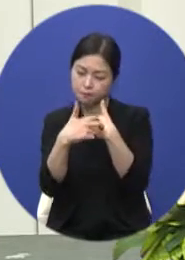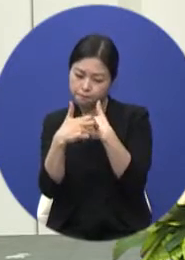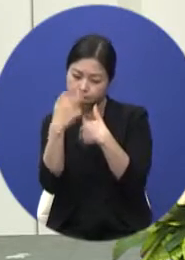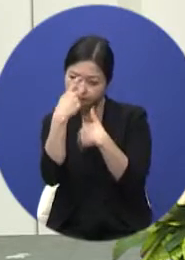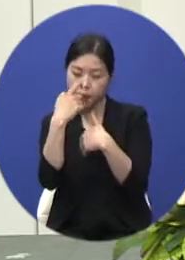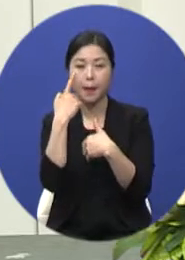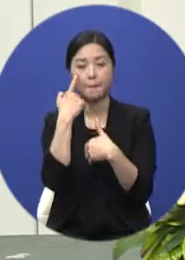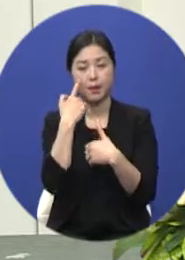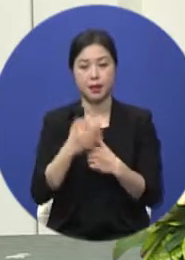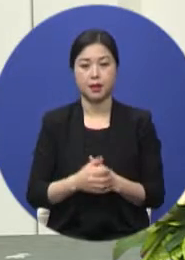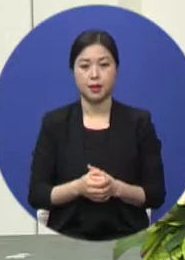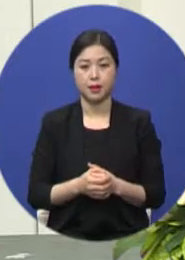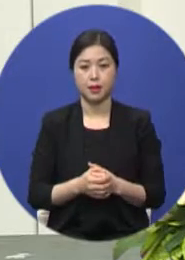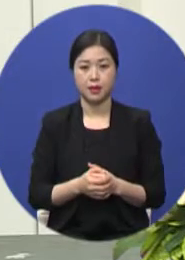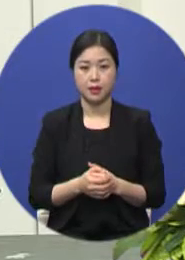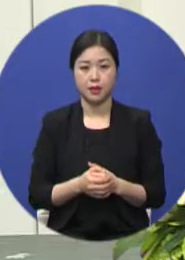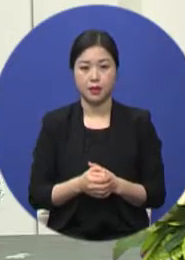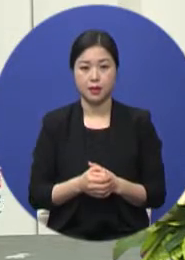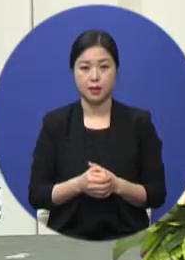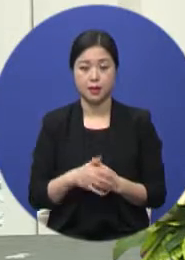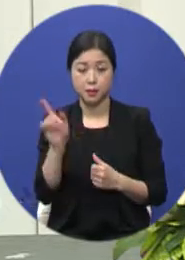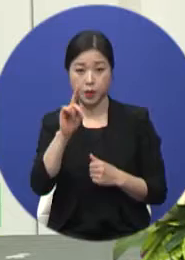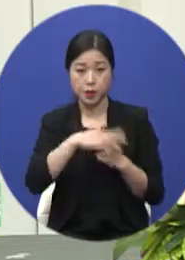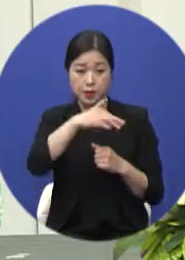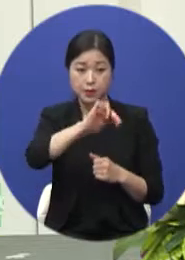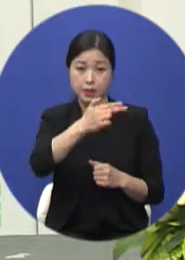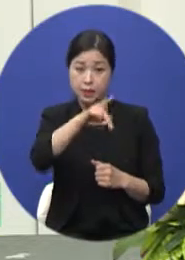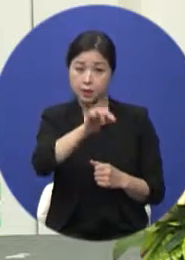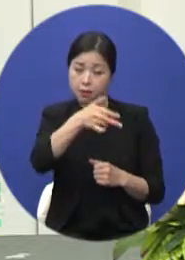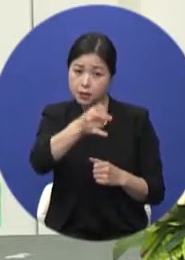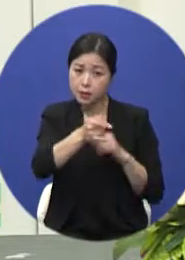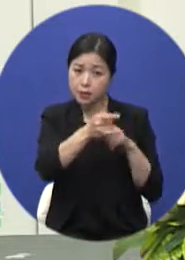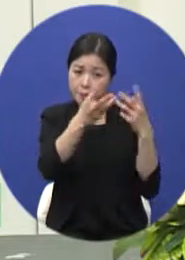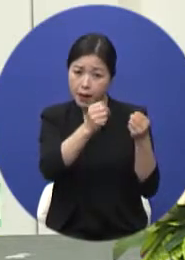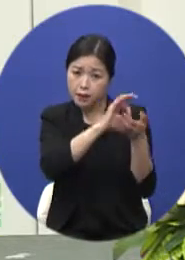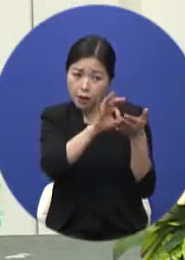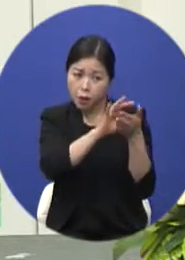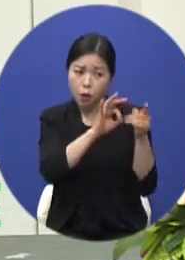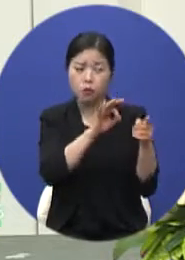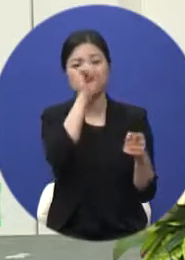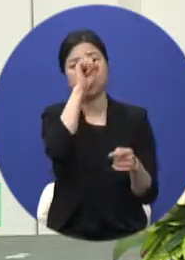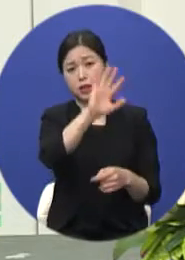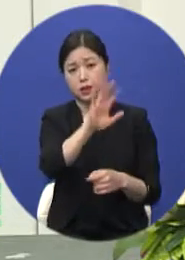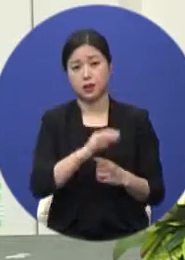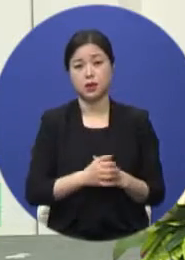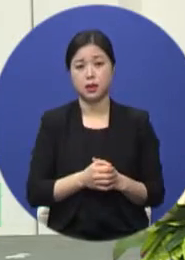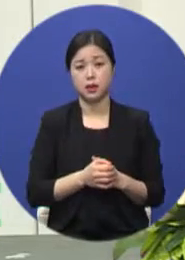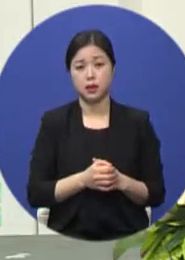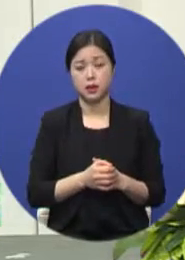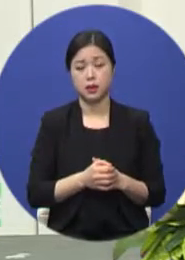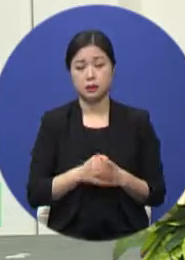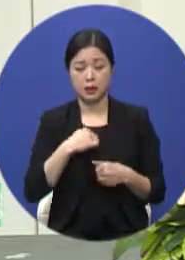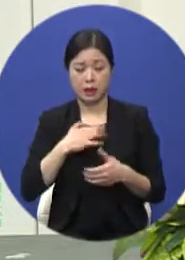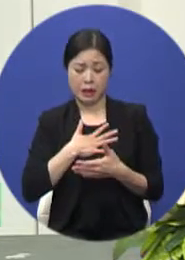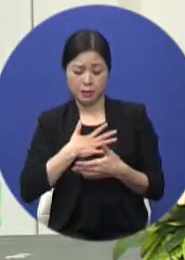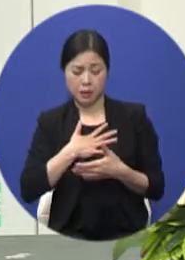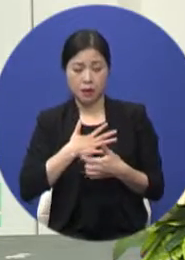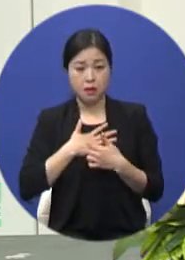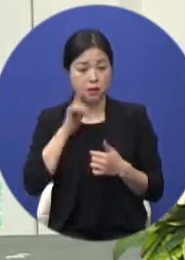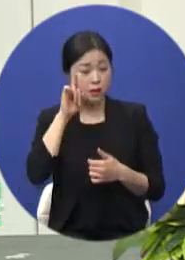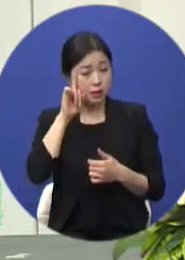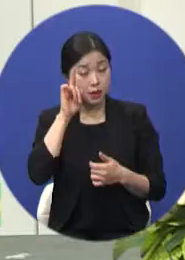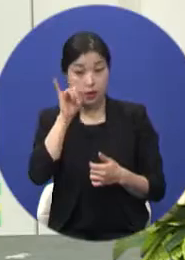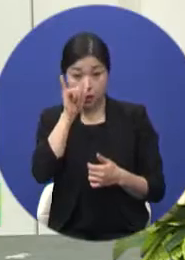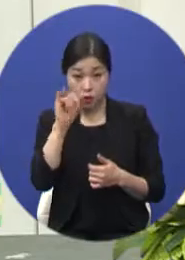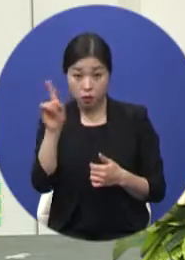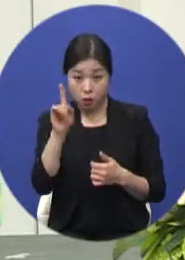해보시고 그 무분별하게 그 질정제를 많이 쓰면 안 좋을 것 같고 심리적으로 뭐 스트레스가